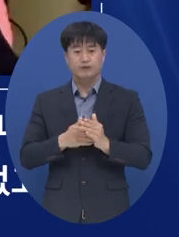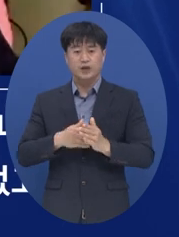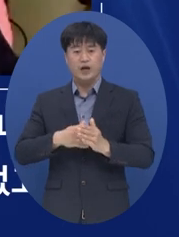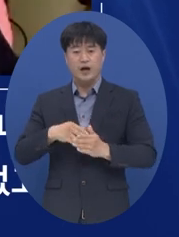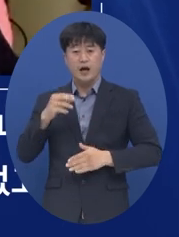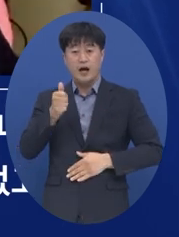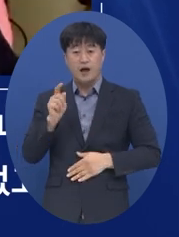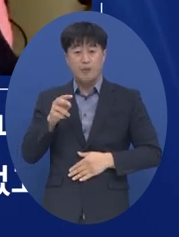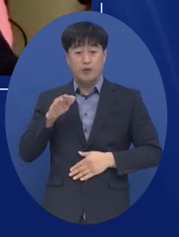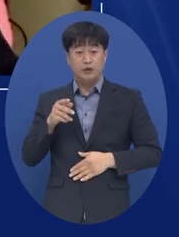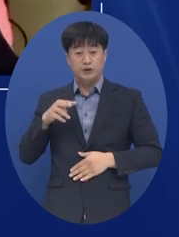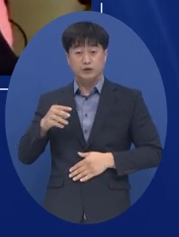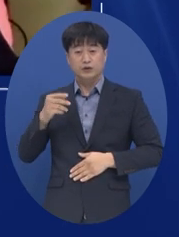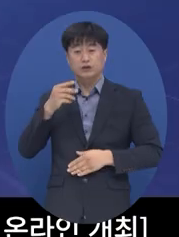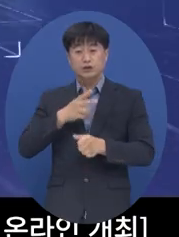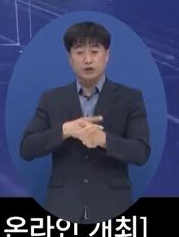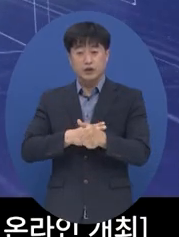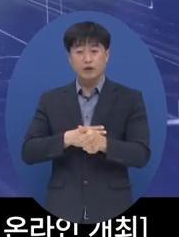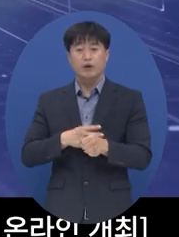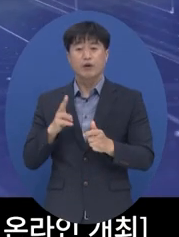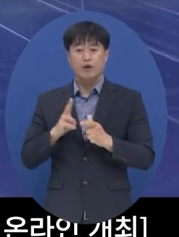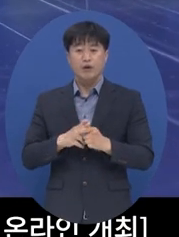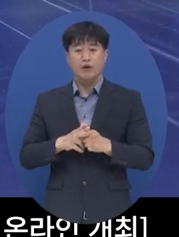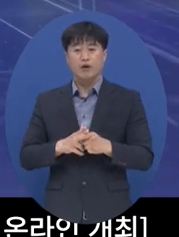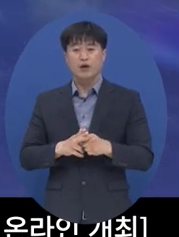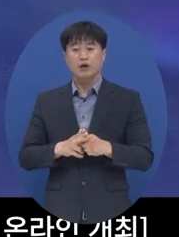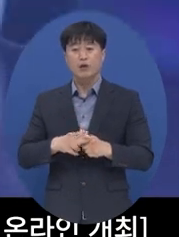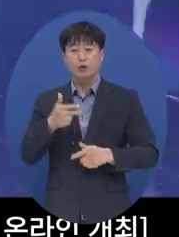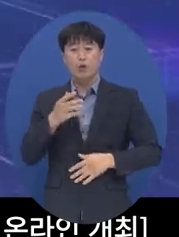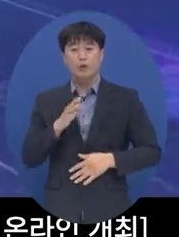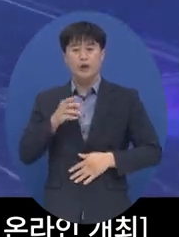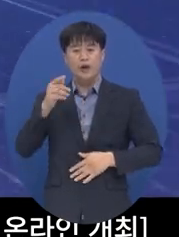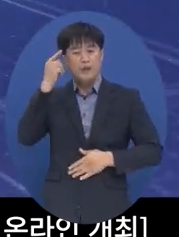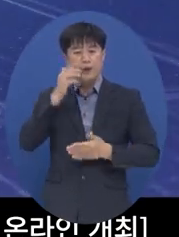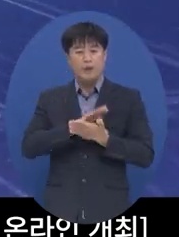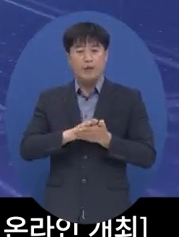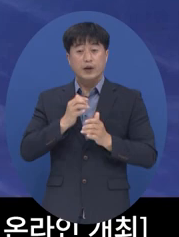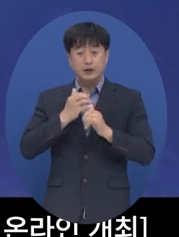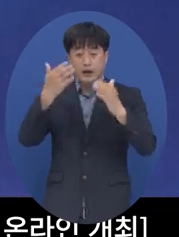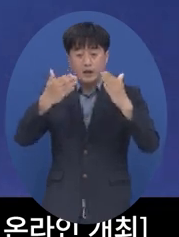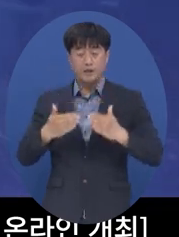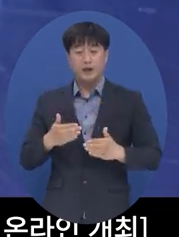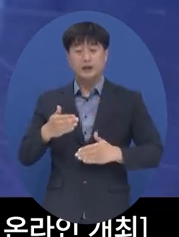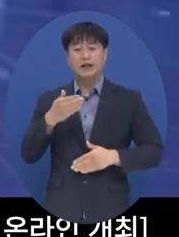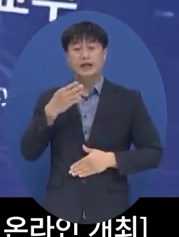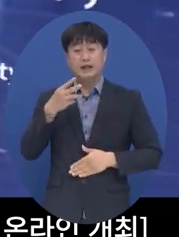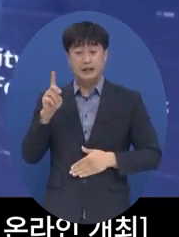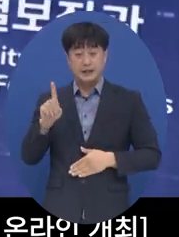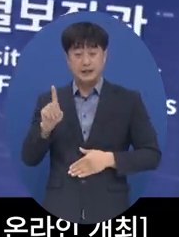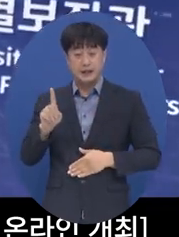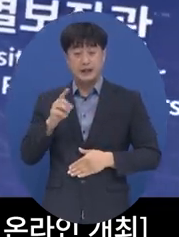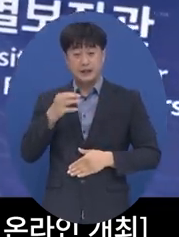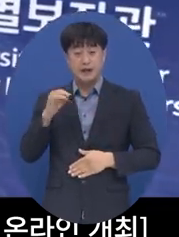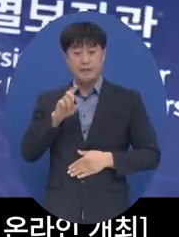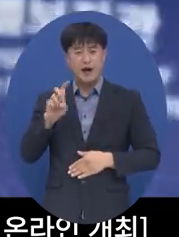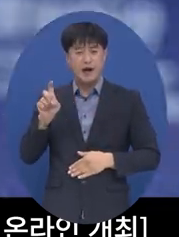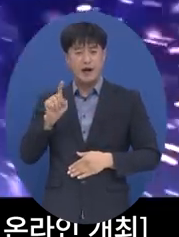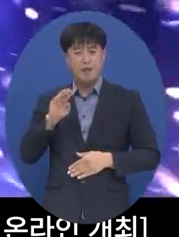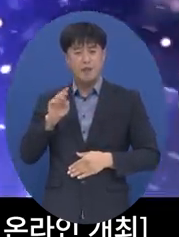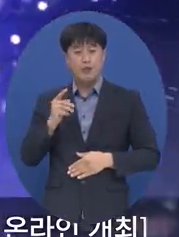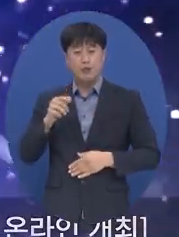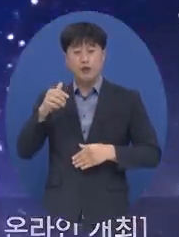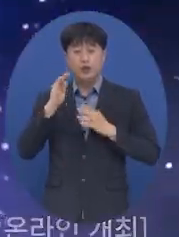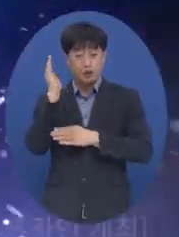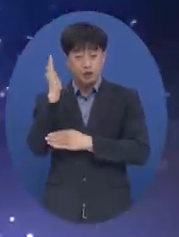하버드대학교 조 셈 나 의 교수와 2011년 노벨 평화상 수상자인 라이베리아 출신의 평화운동가 리마 보이의 연설도